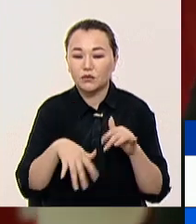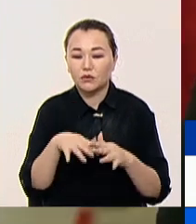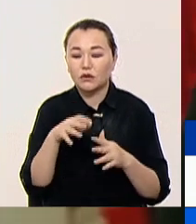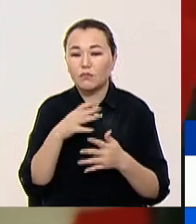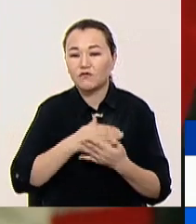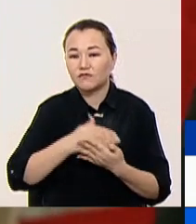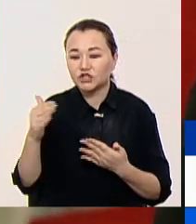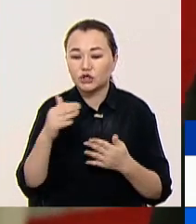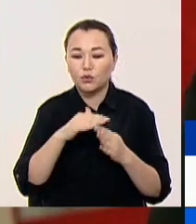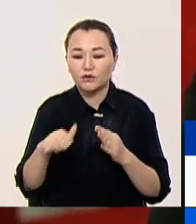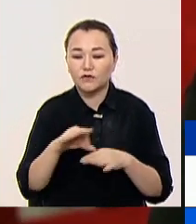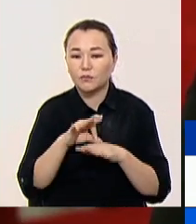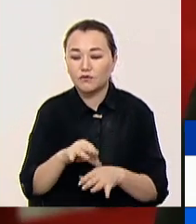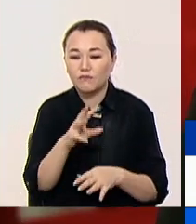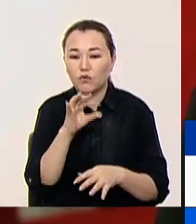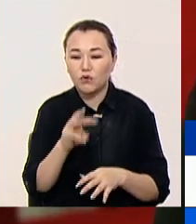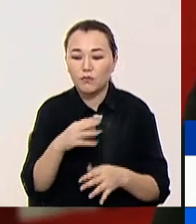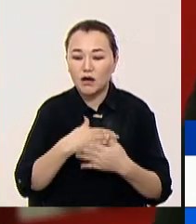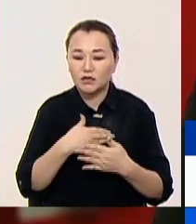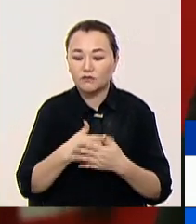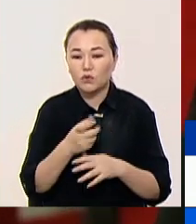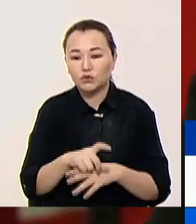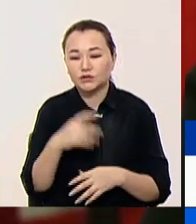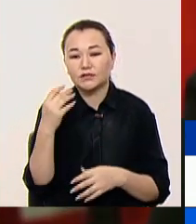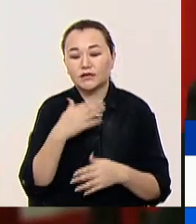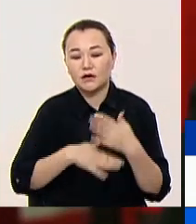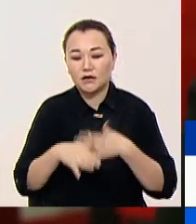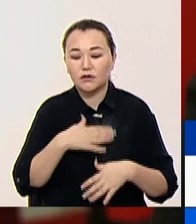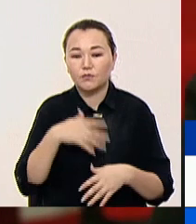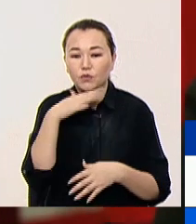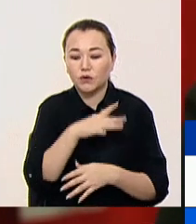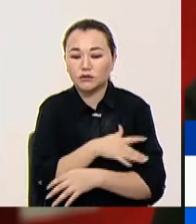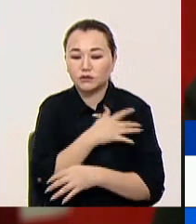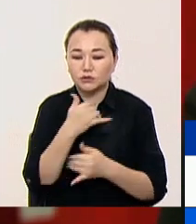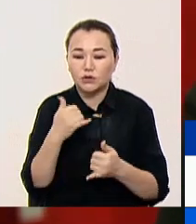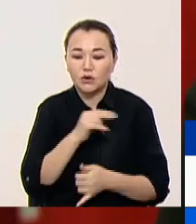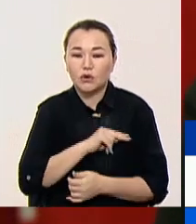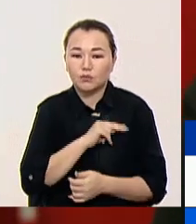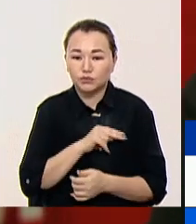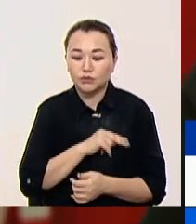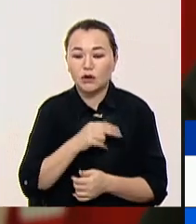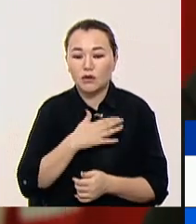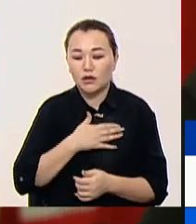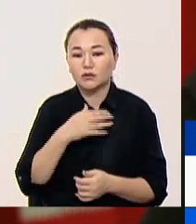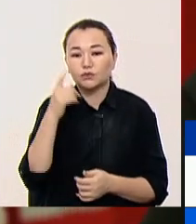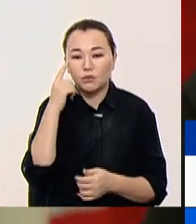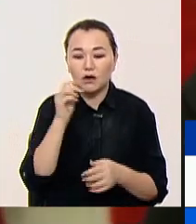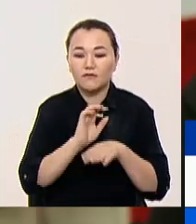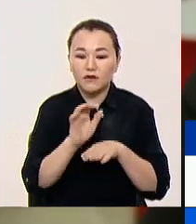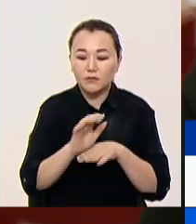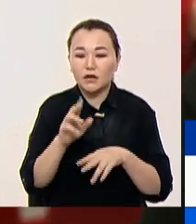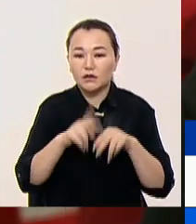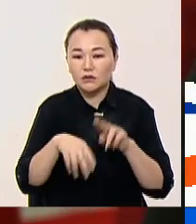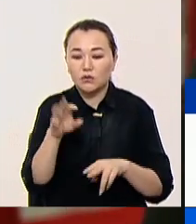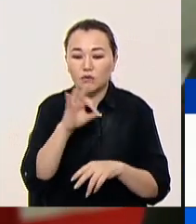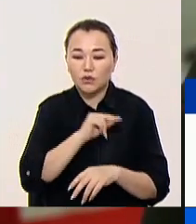жоғары деңгейде өтіп жатыр. Қыз-келіншектердің белсенділігі қуантады. Көбі қызмет көрсету саласында еңбек етеді. Ал мен оларды өндірісте, құрылыс